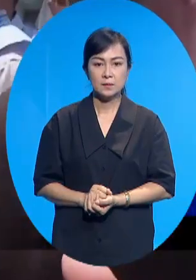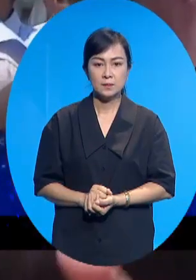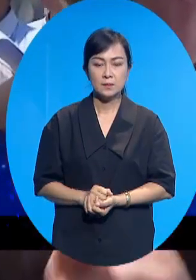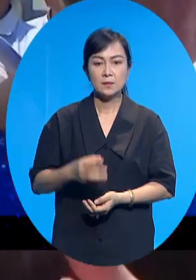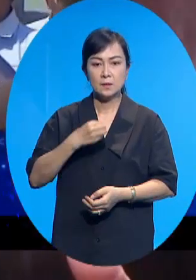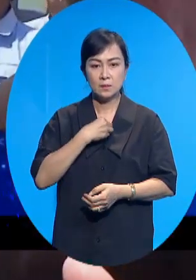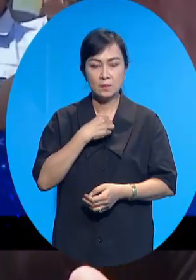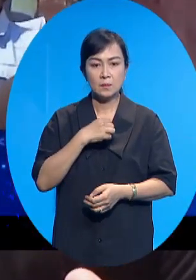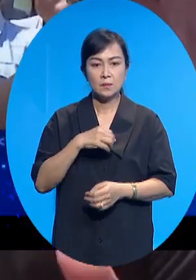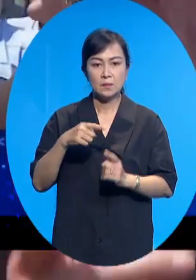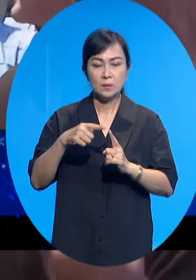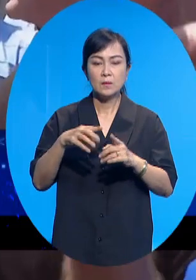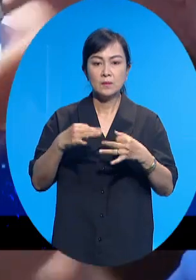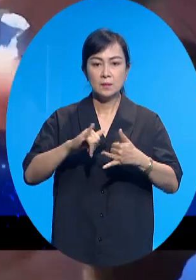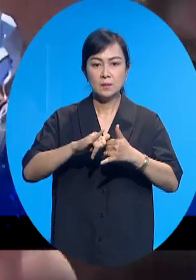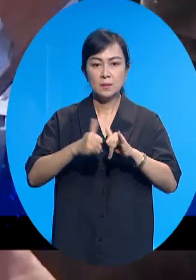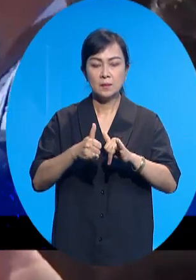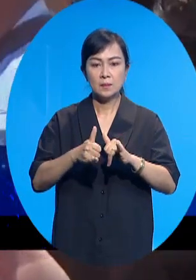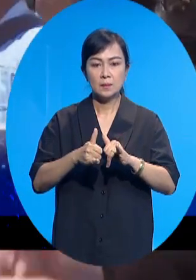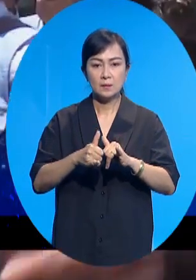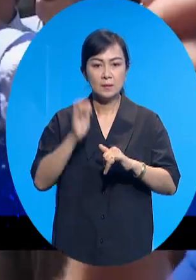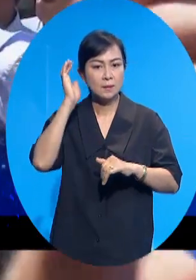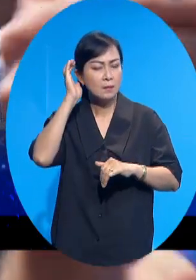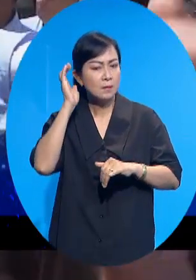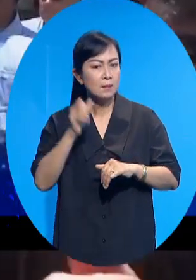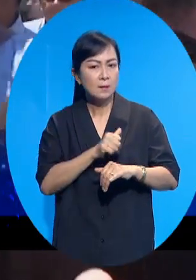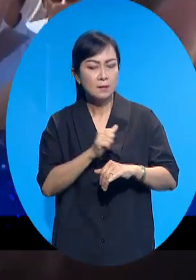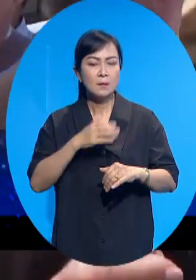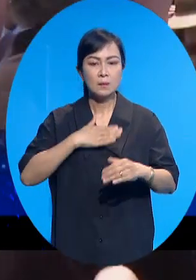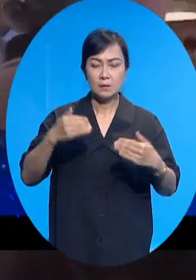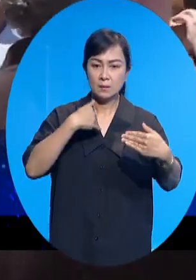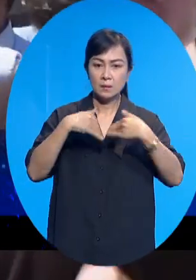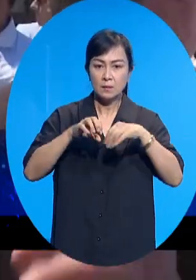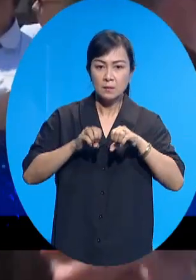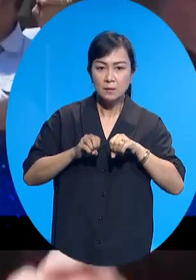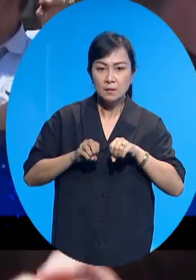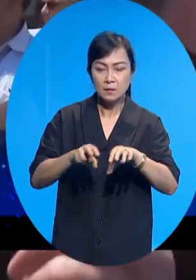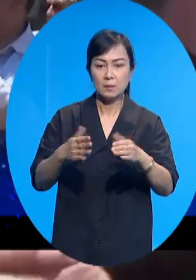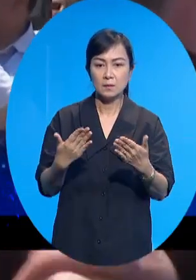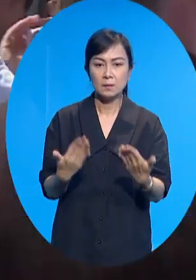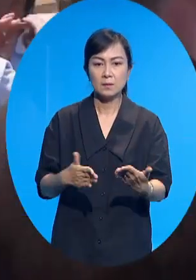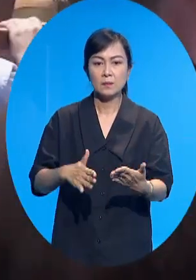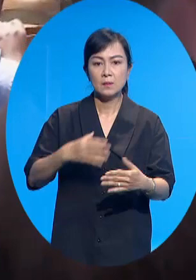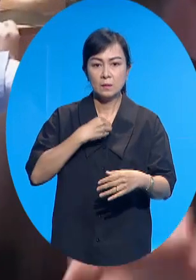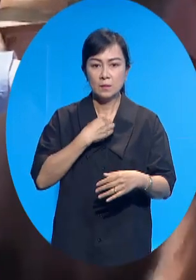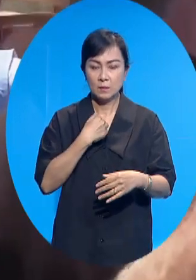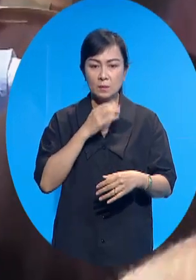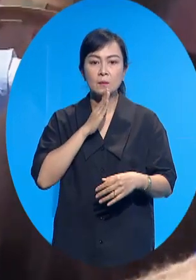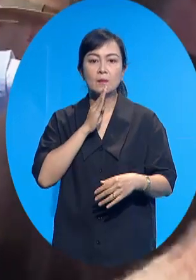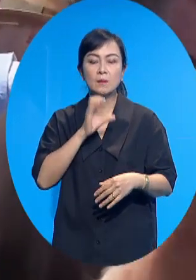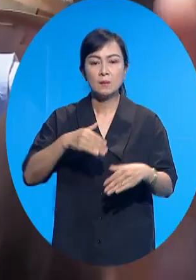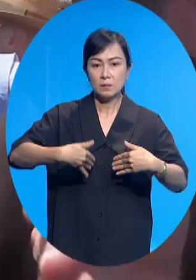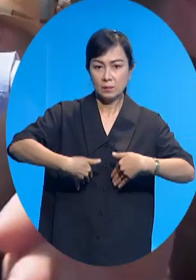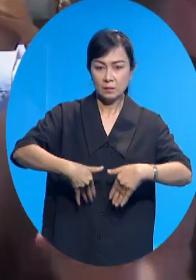Chúng tôi muốn báo cáo lại những gì đã xảy ra ở đây bằng cách lắng nghe những người chịu ảnh hưởng từ cuộc tấn công quân sự ồ ạt này. Sau đó chúng tôi muốn báo cáo về thiệt